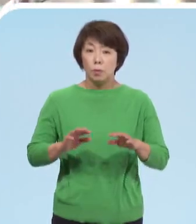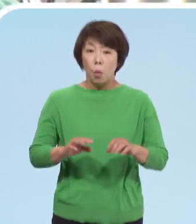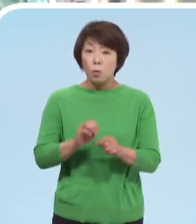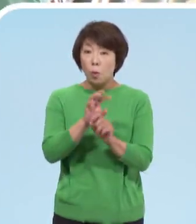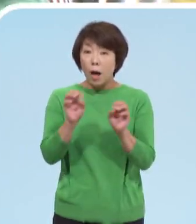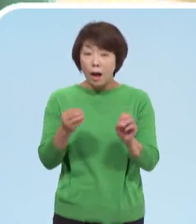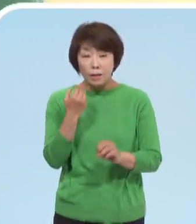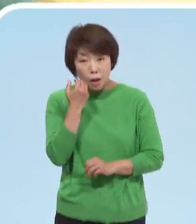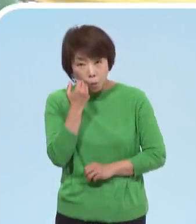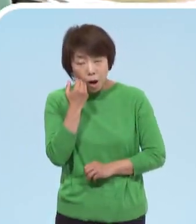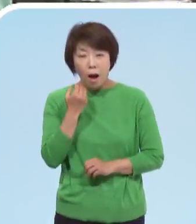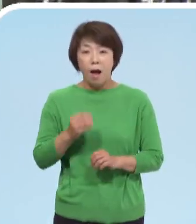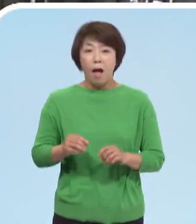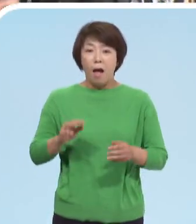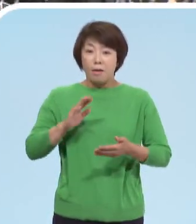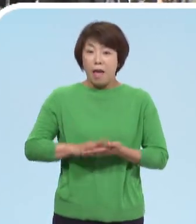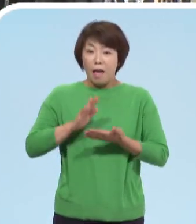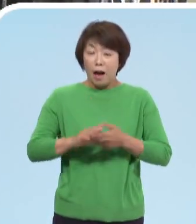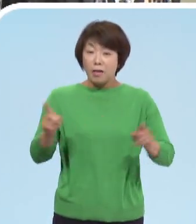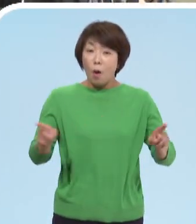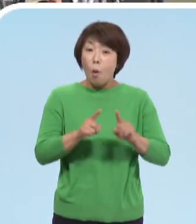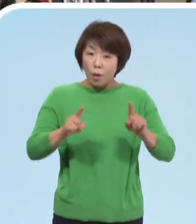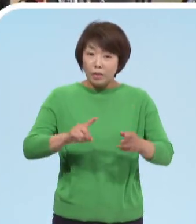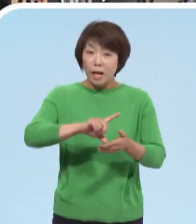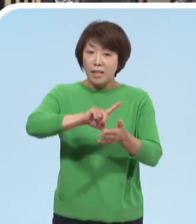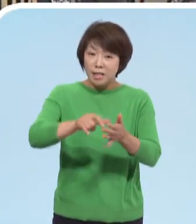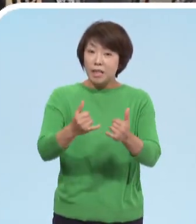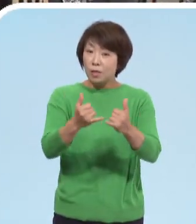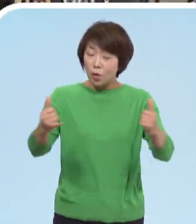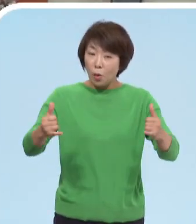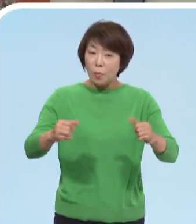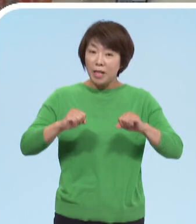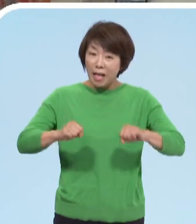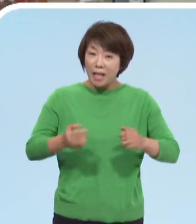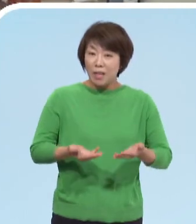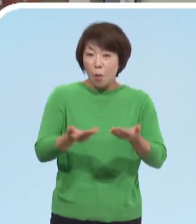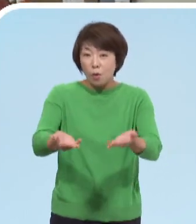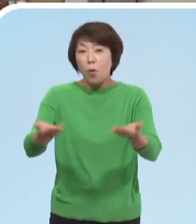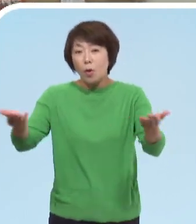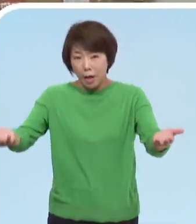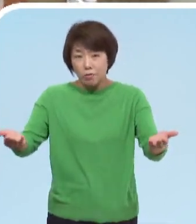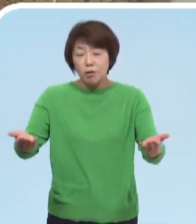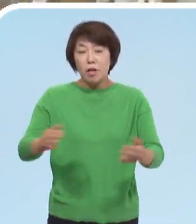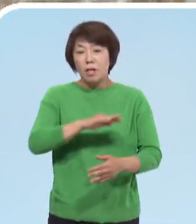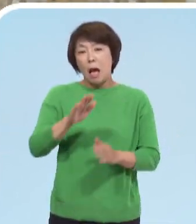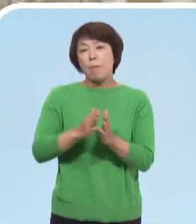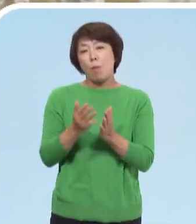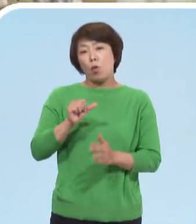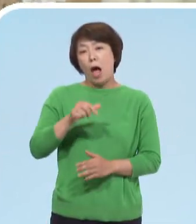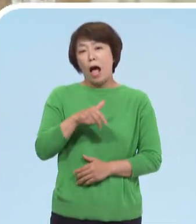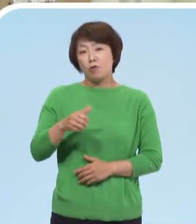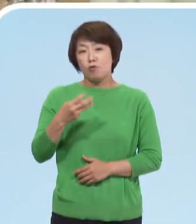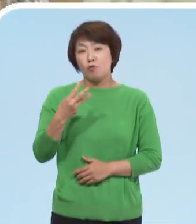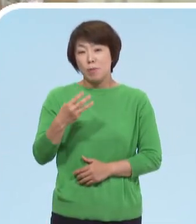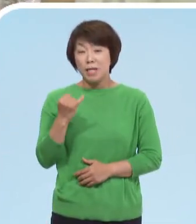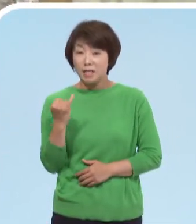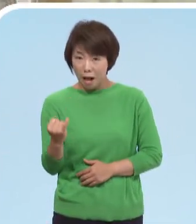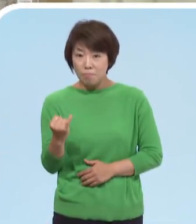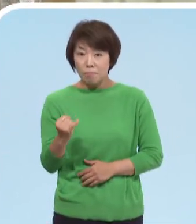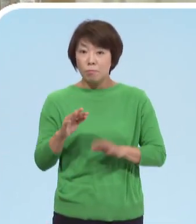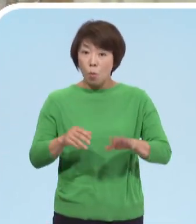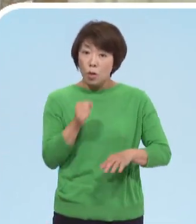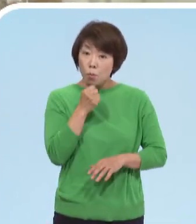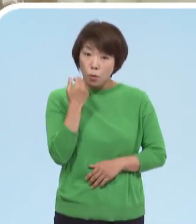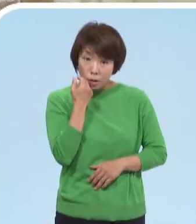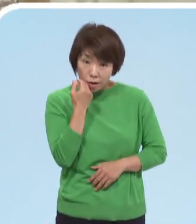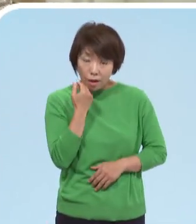今週の輝きさんは、軽快な音楽で地域の人々に元気を届ける山本あずみさん。そしてリポー